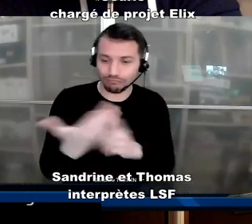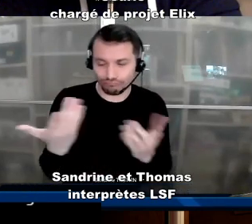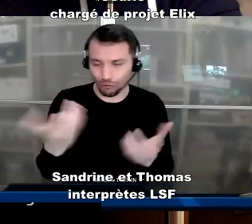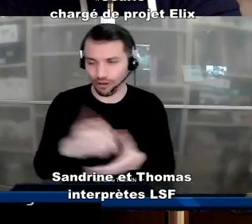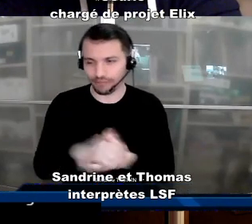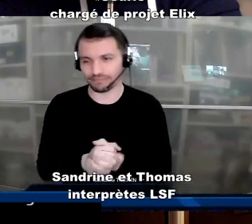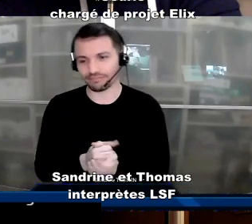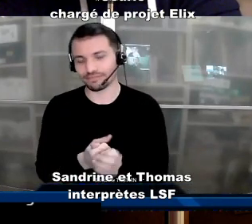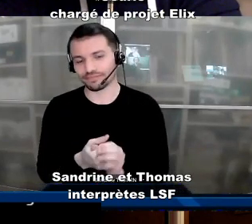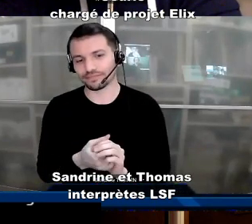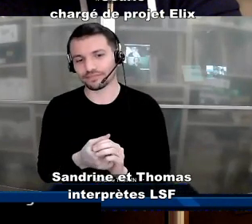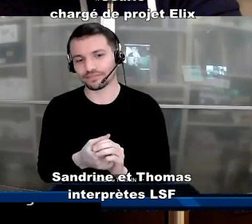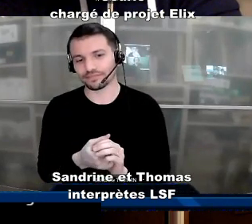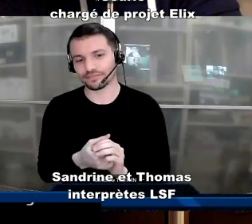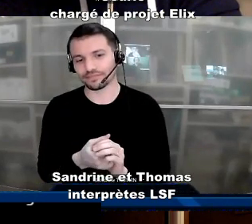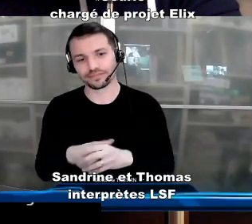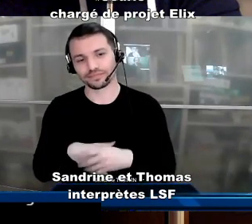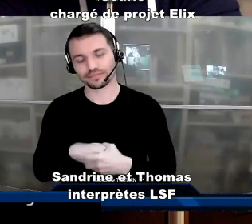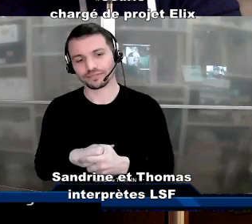Donc